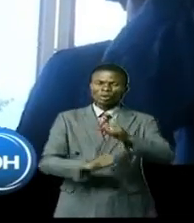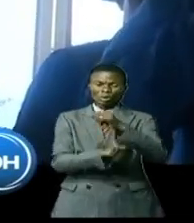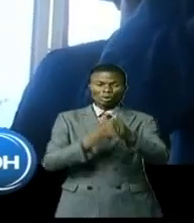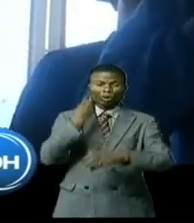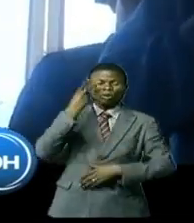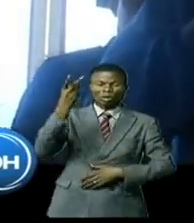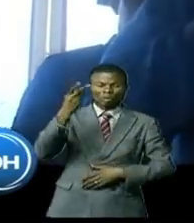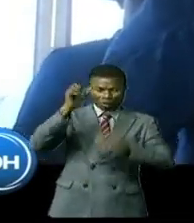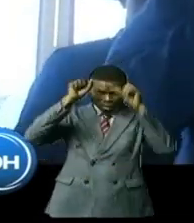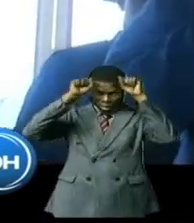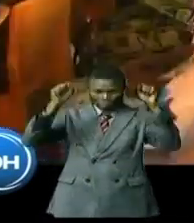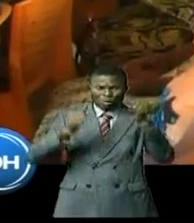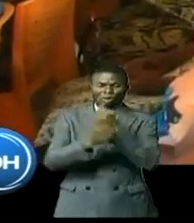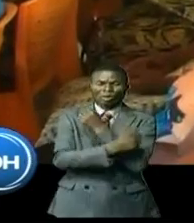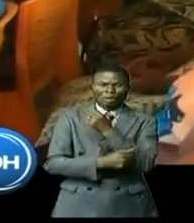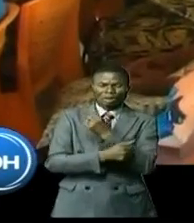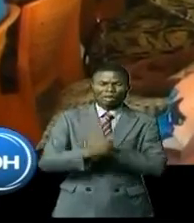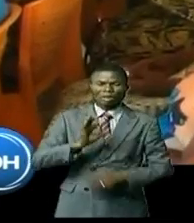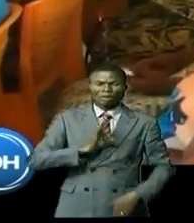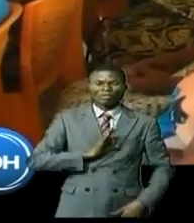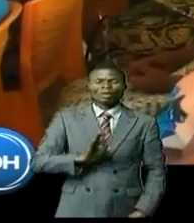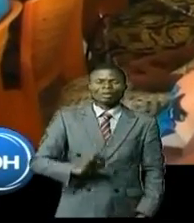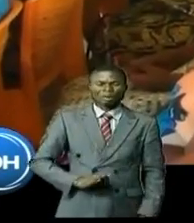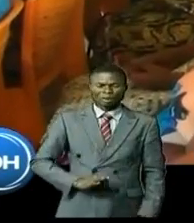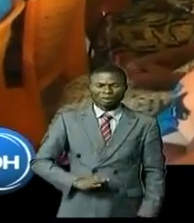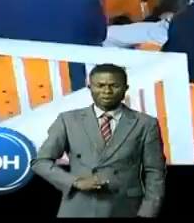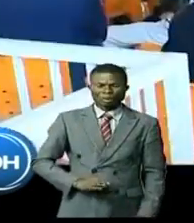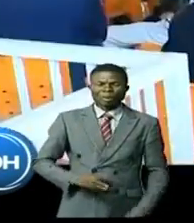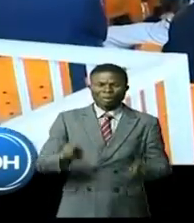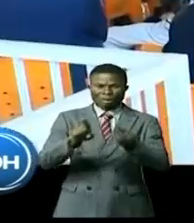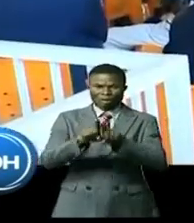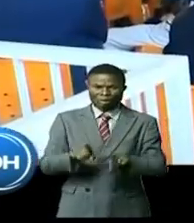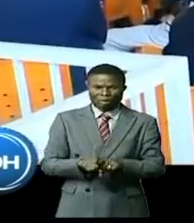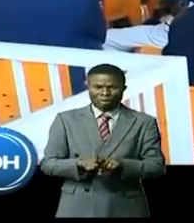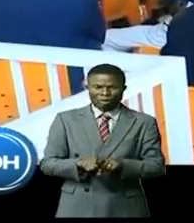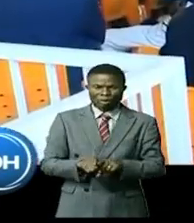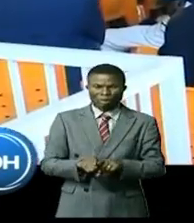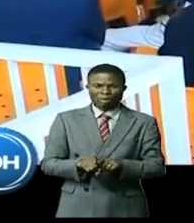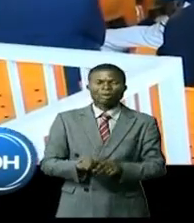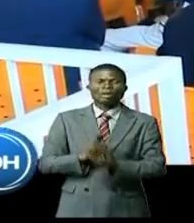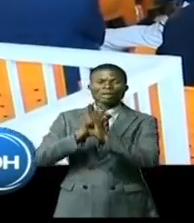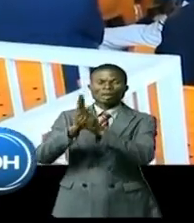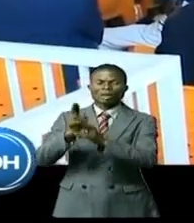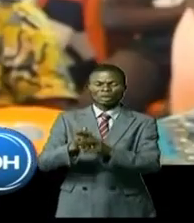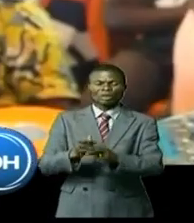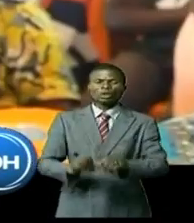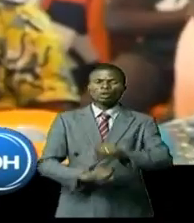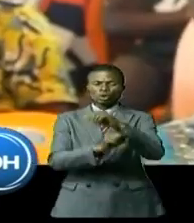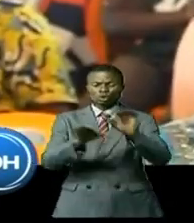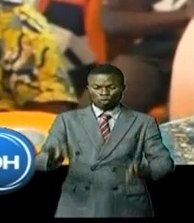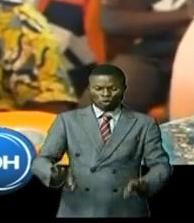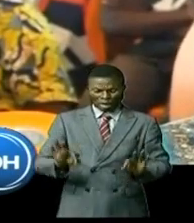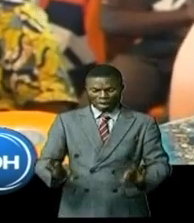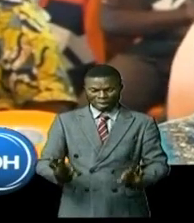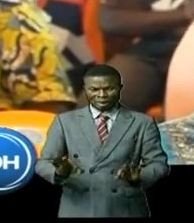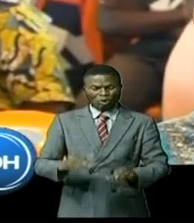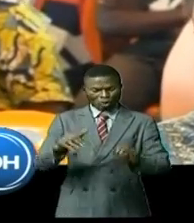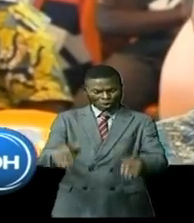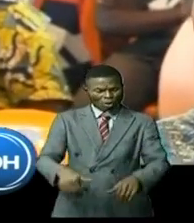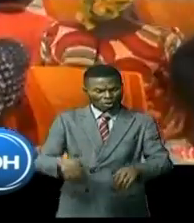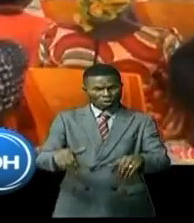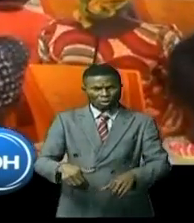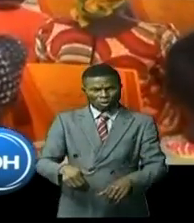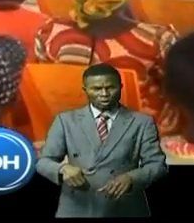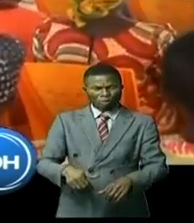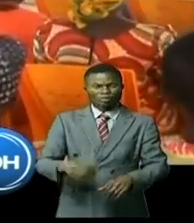du président de la République, Félix-Antoine Tshisekedi Tshilombo, la revanche du sol sur le sous-sol, particulièrement dans